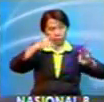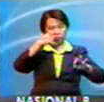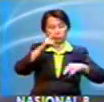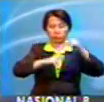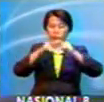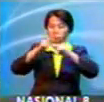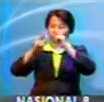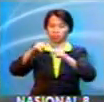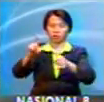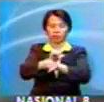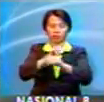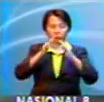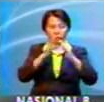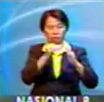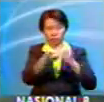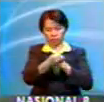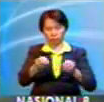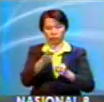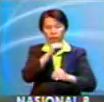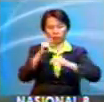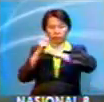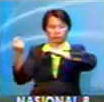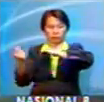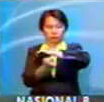binaan, kelengkapan rumah dan pejabat serta taman.